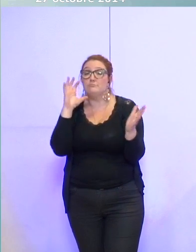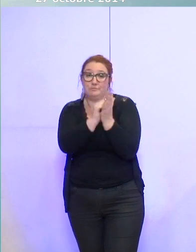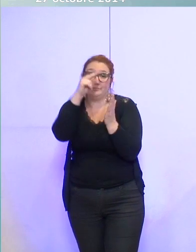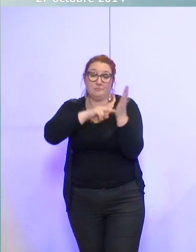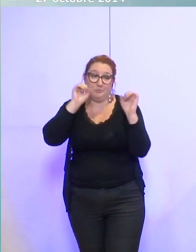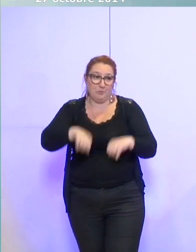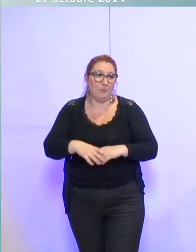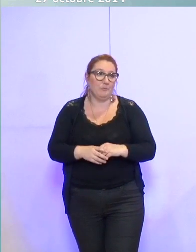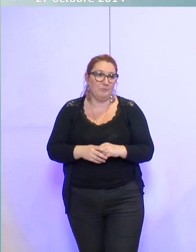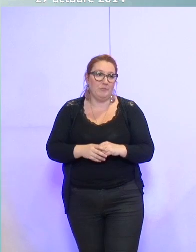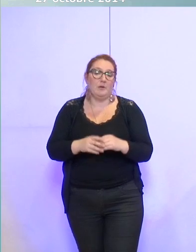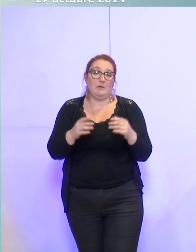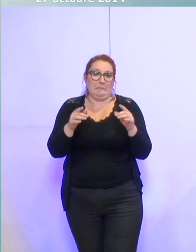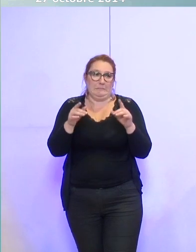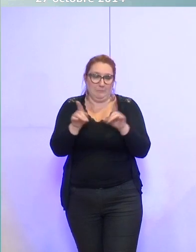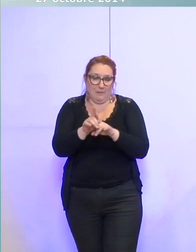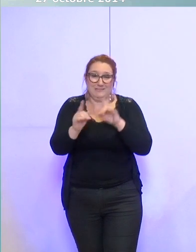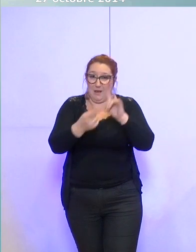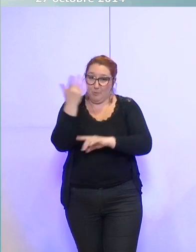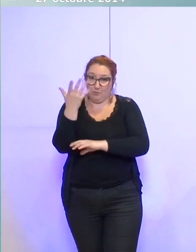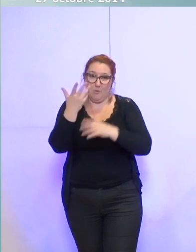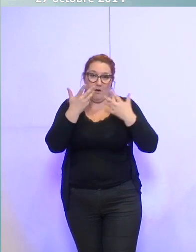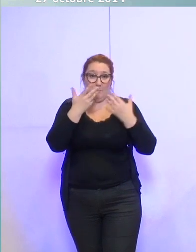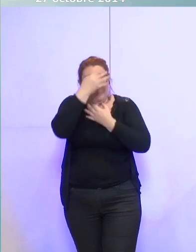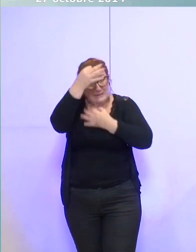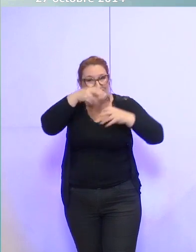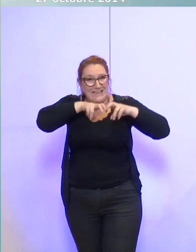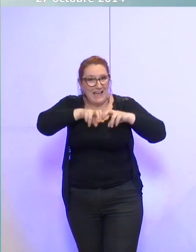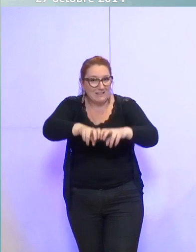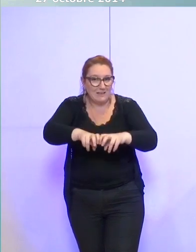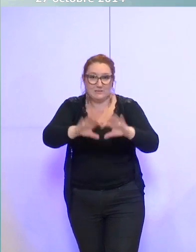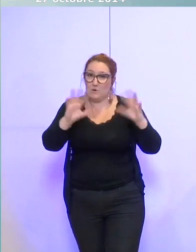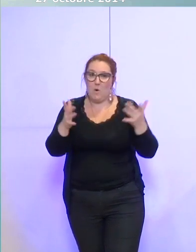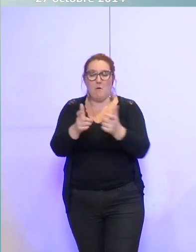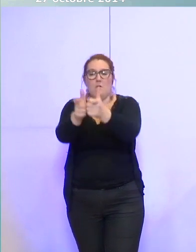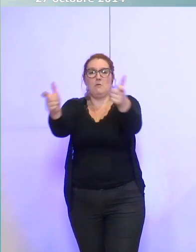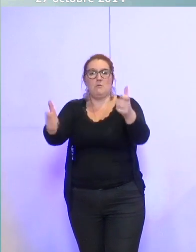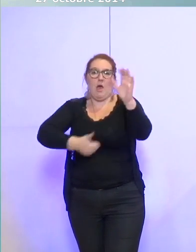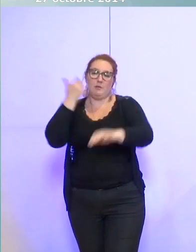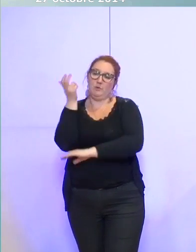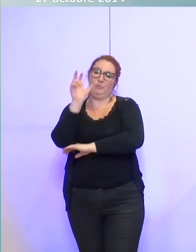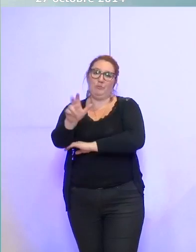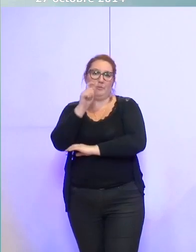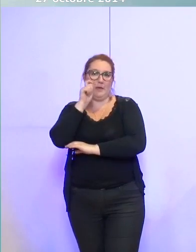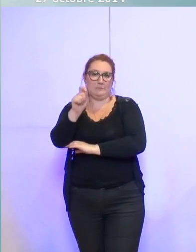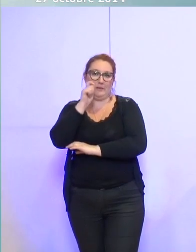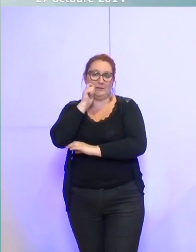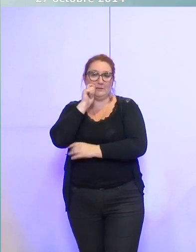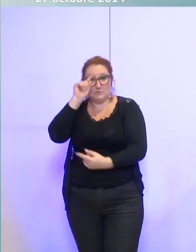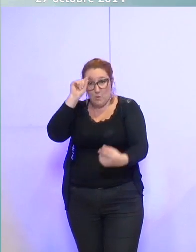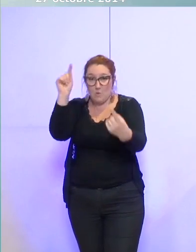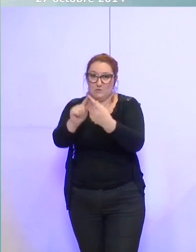encore, il est important de procéder à une analyse précise par une expertise indépendante. C'est la